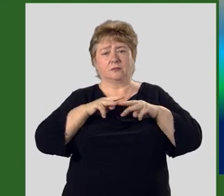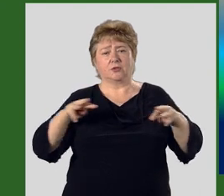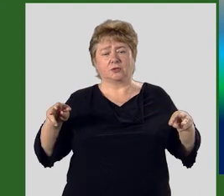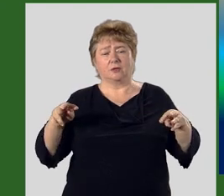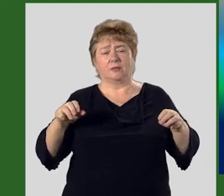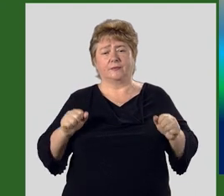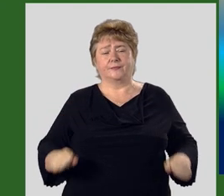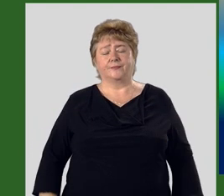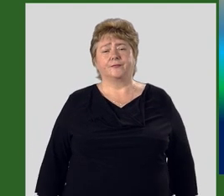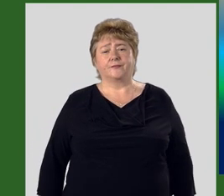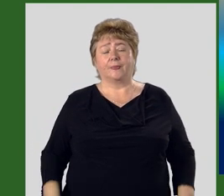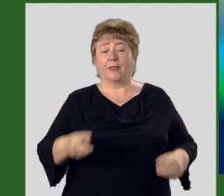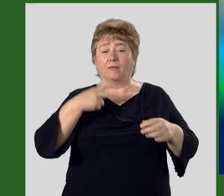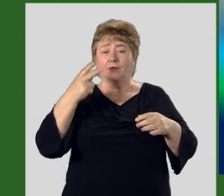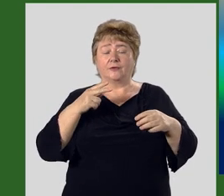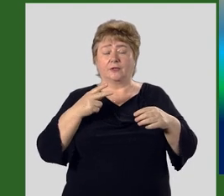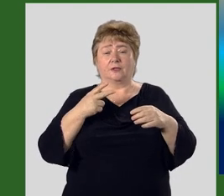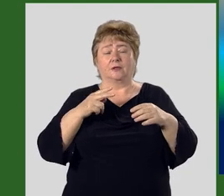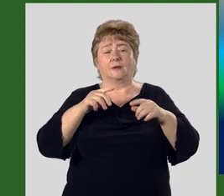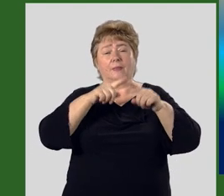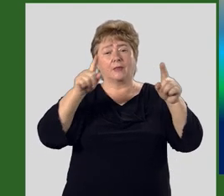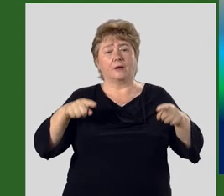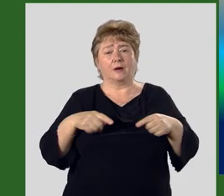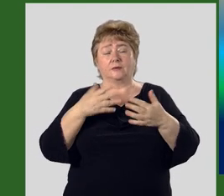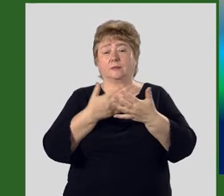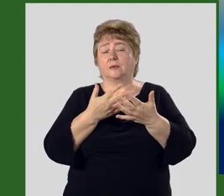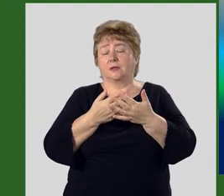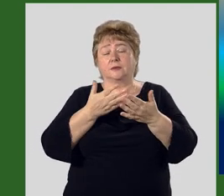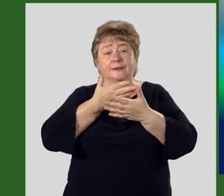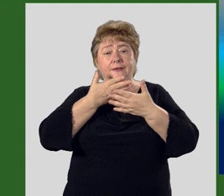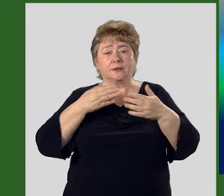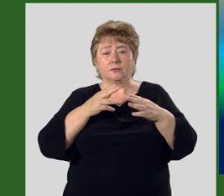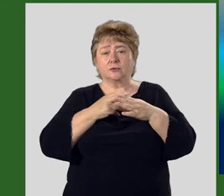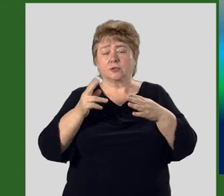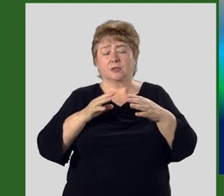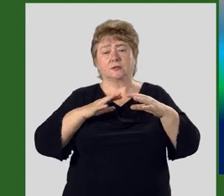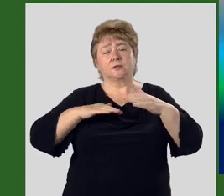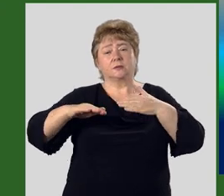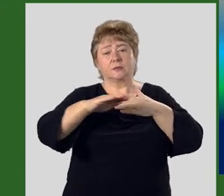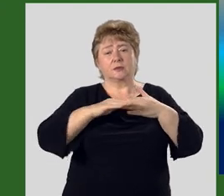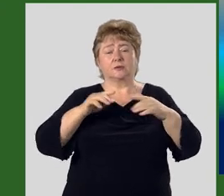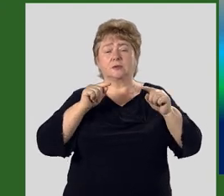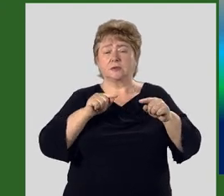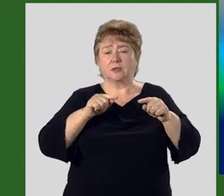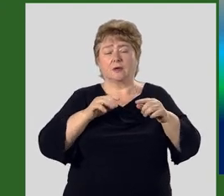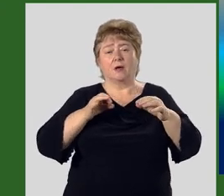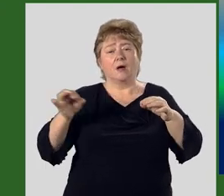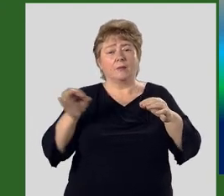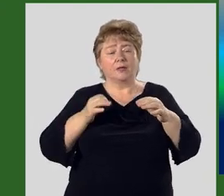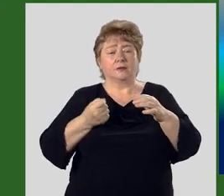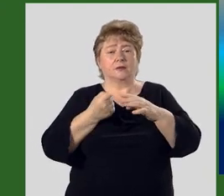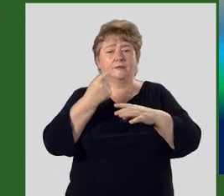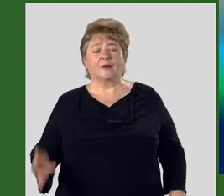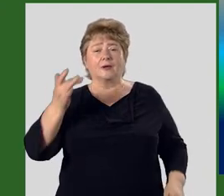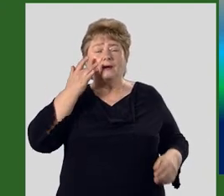масштаб. Во-вторых, на картах не показывают все детали местности, а только те объекты и